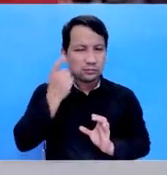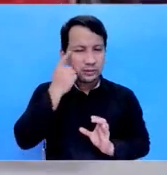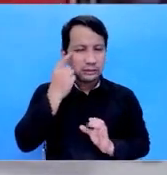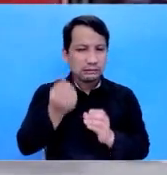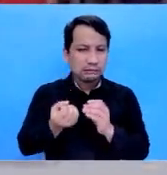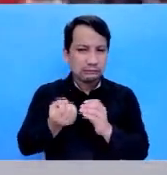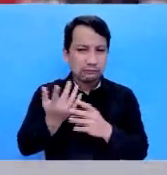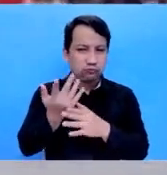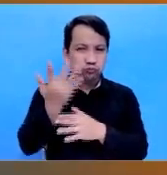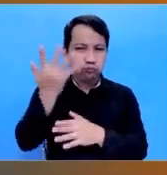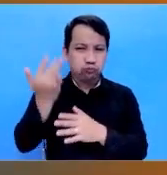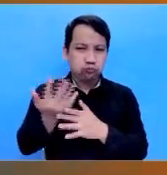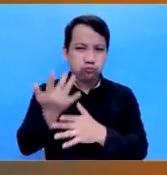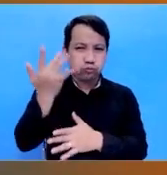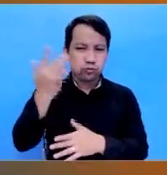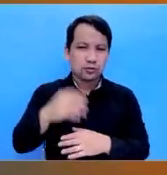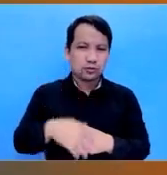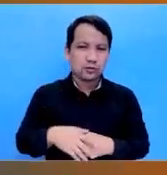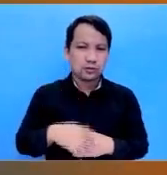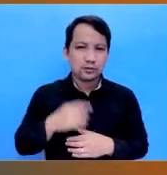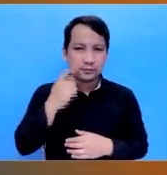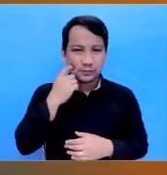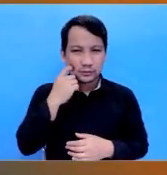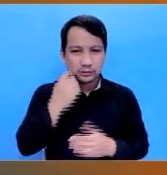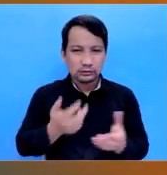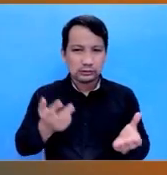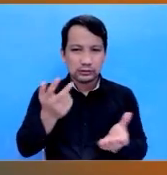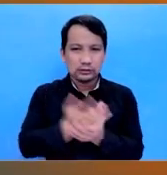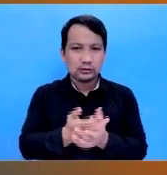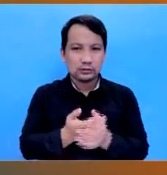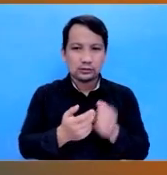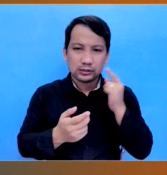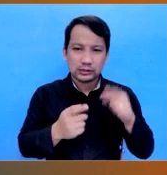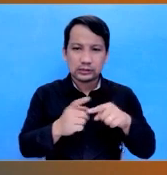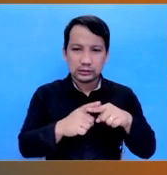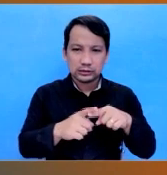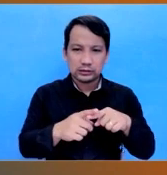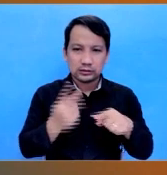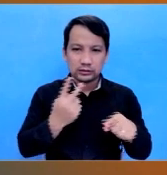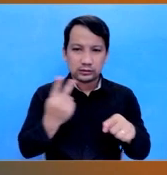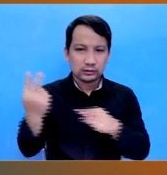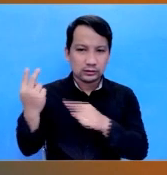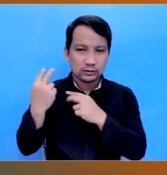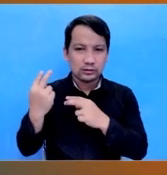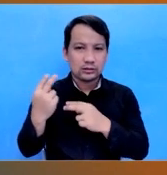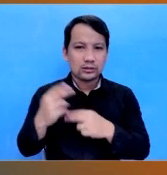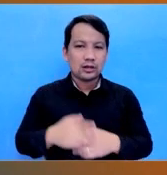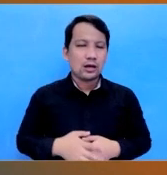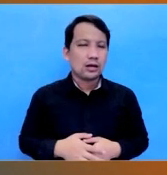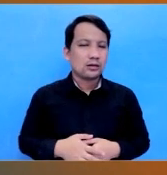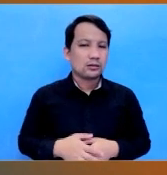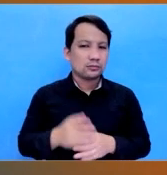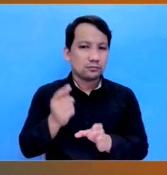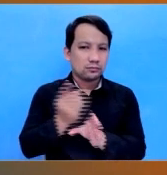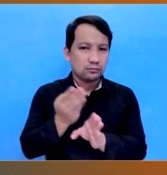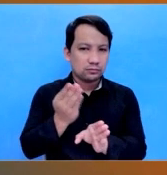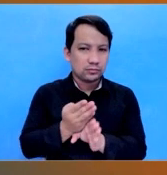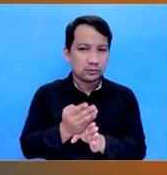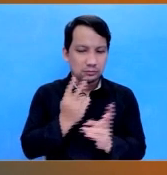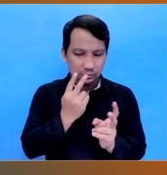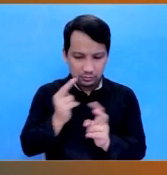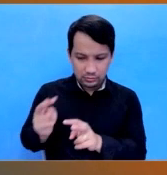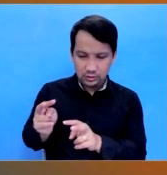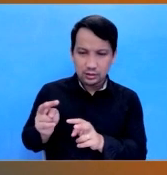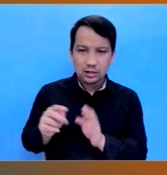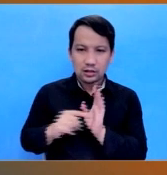magliyab. Nung napunta na siya doon, parang may bigla daw nag-spark yung pumayipas yung likod ng bus niya. Pag tingin niya sa